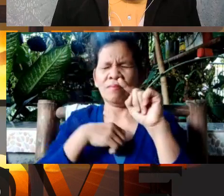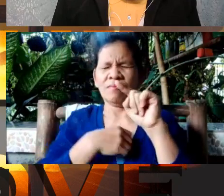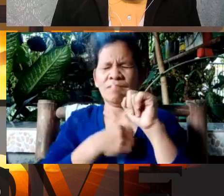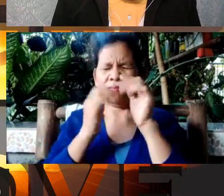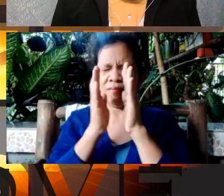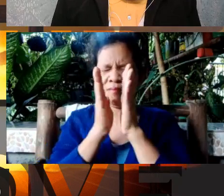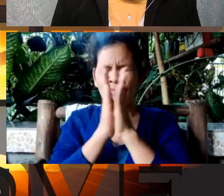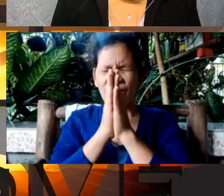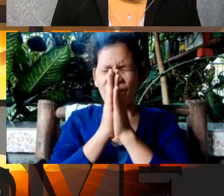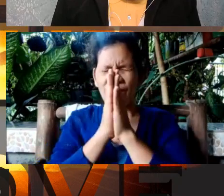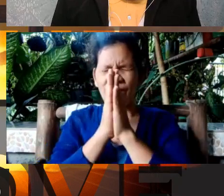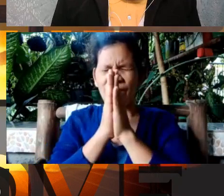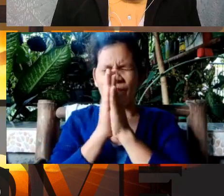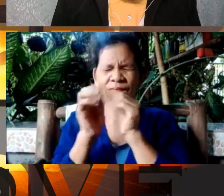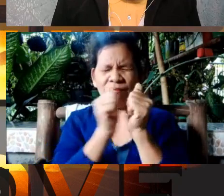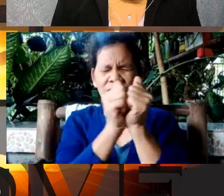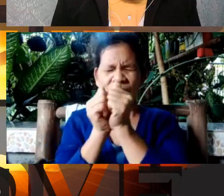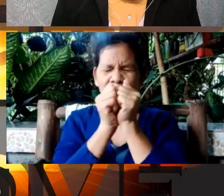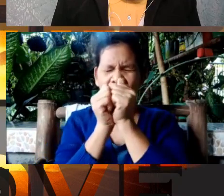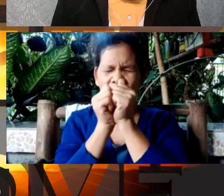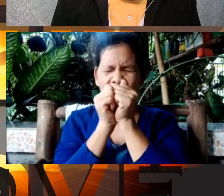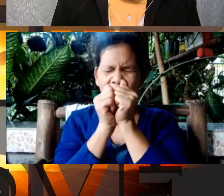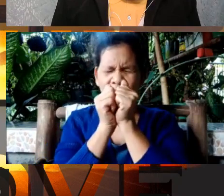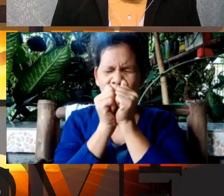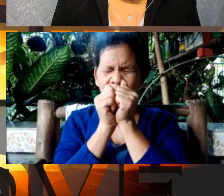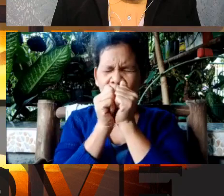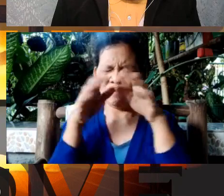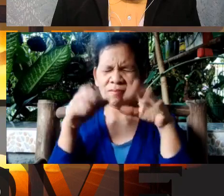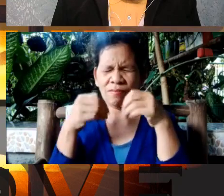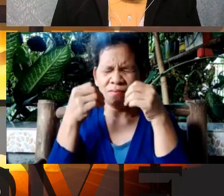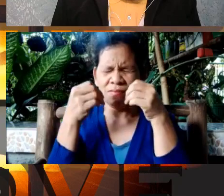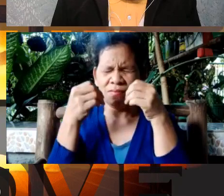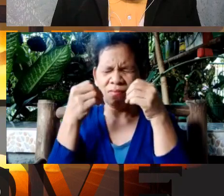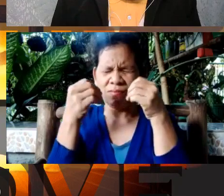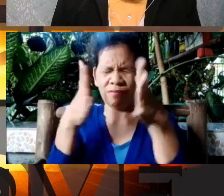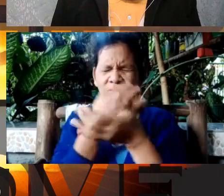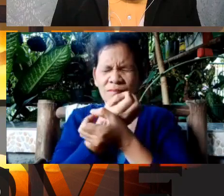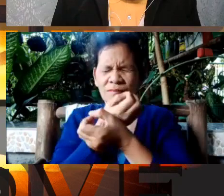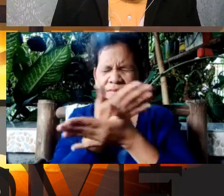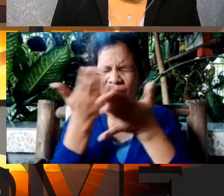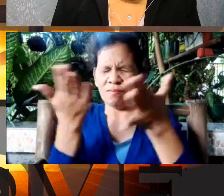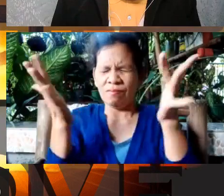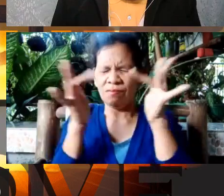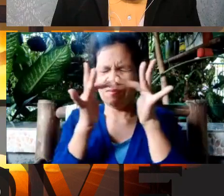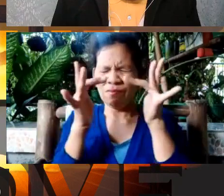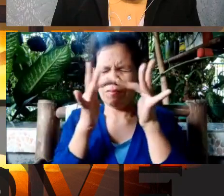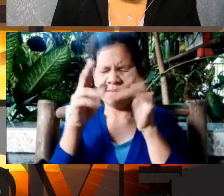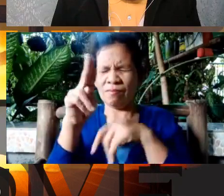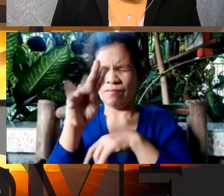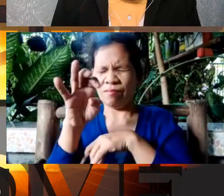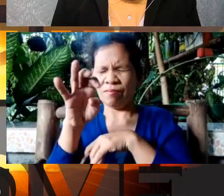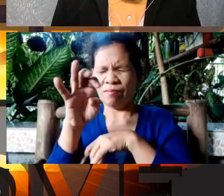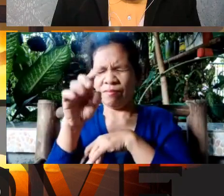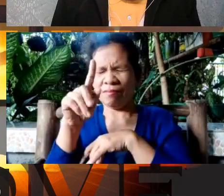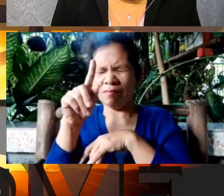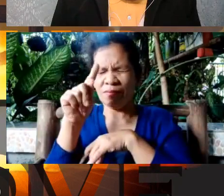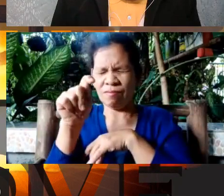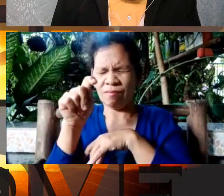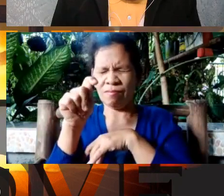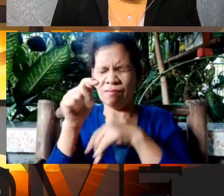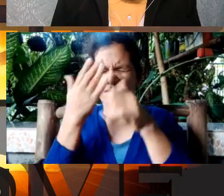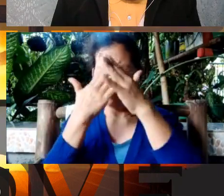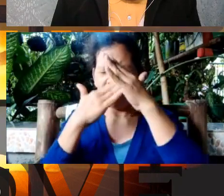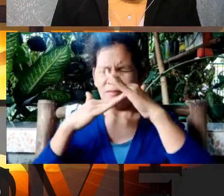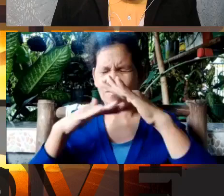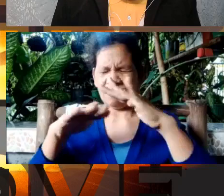sa pakikisama sa amin, sa pagbibigay ng magandang daloy ng internet connection at sa kapayapaan ng